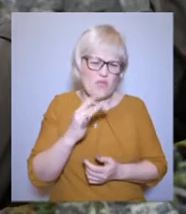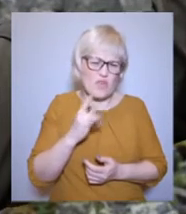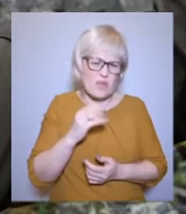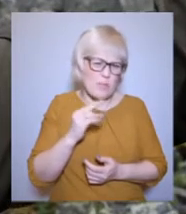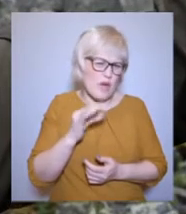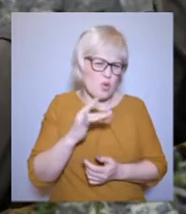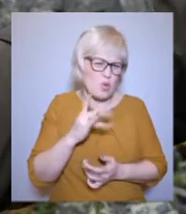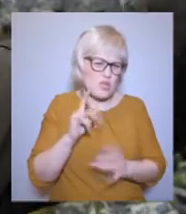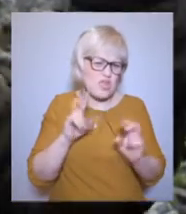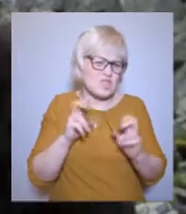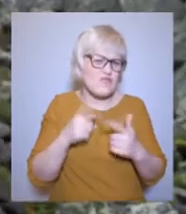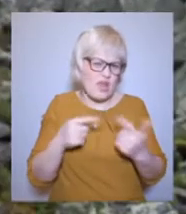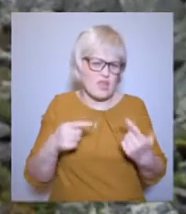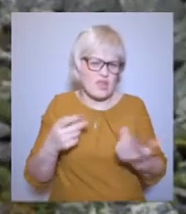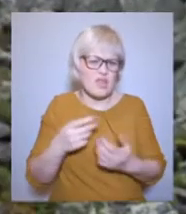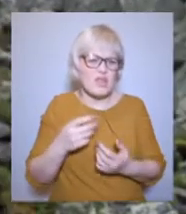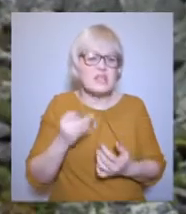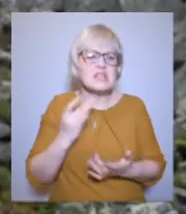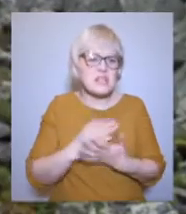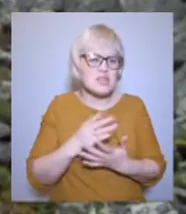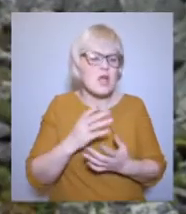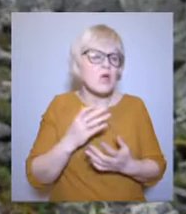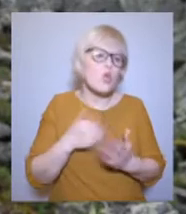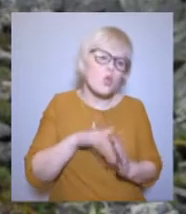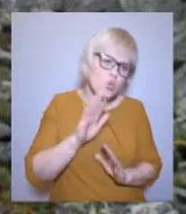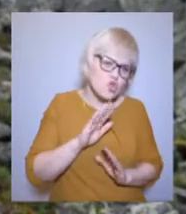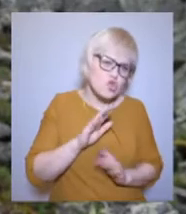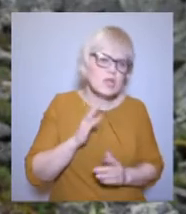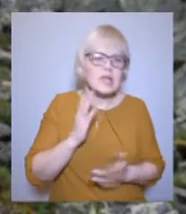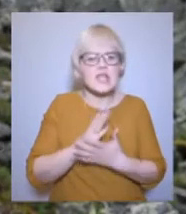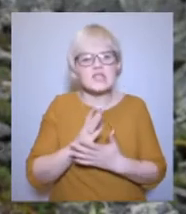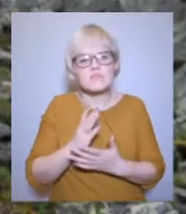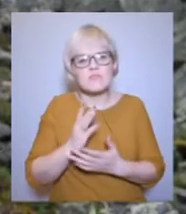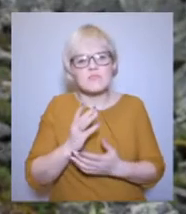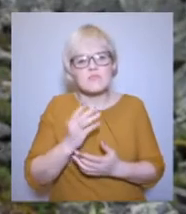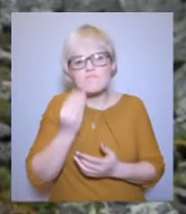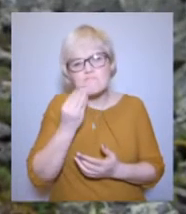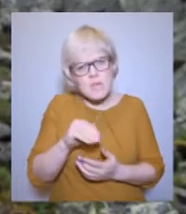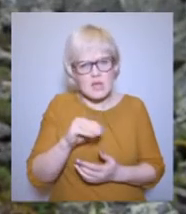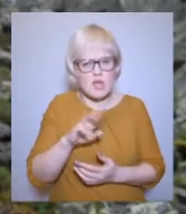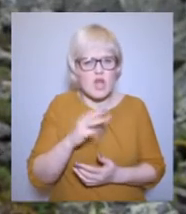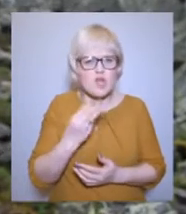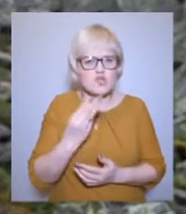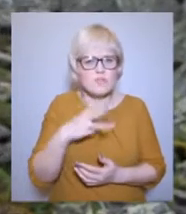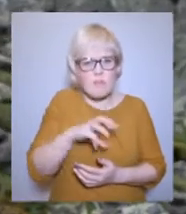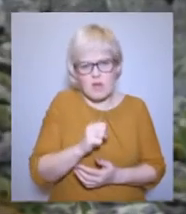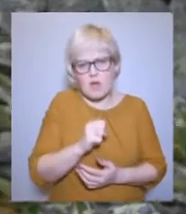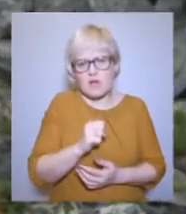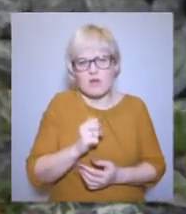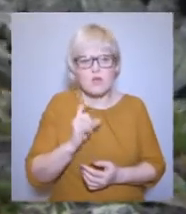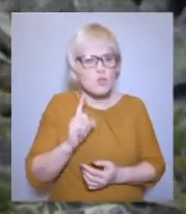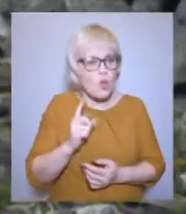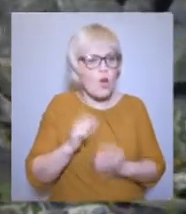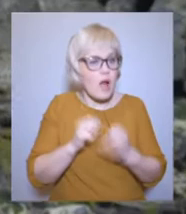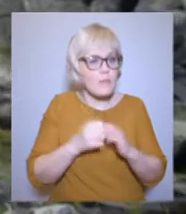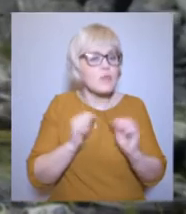Не уступают ни одному месторождению вот яшмового комплекса Среднего Южного Урала полоса.